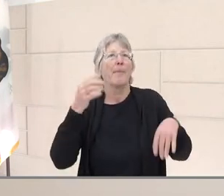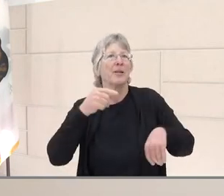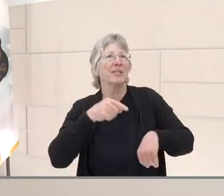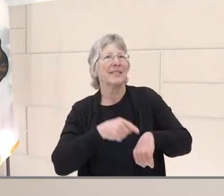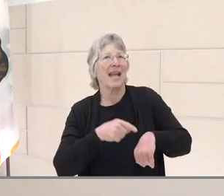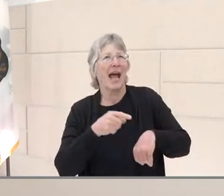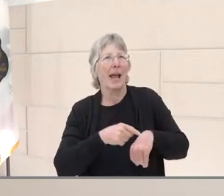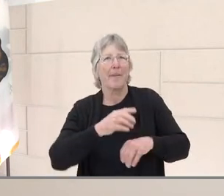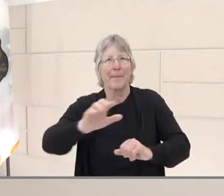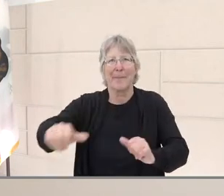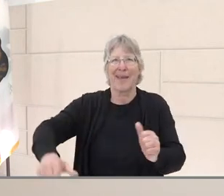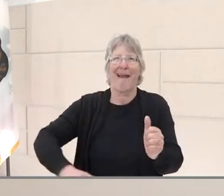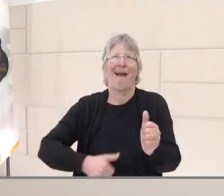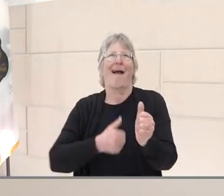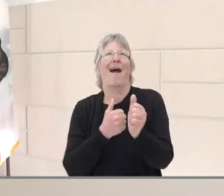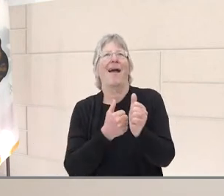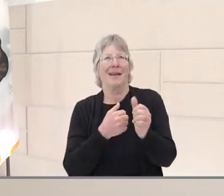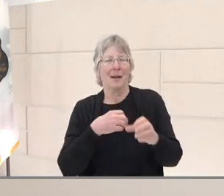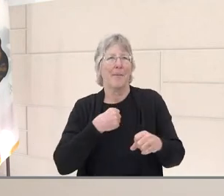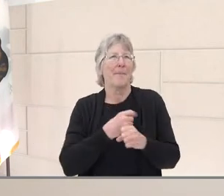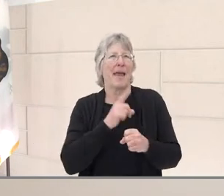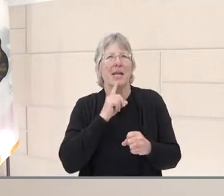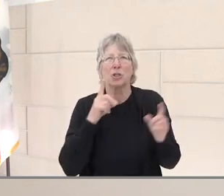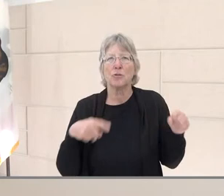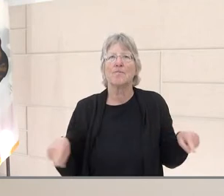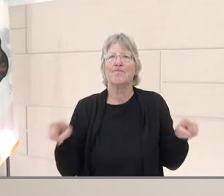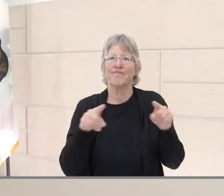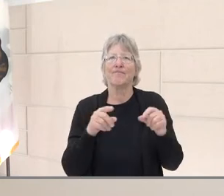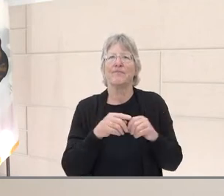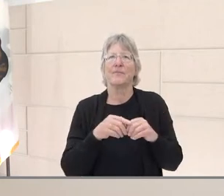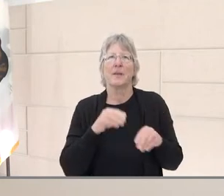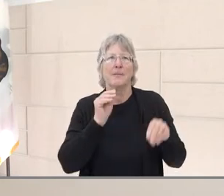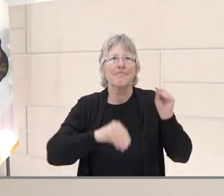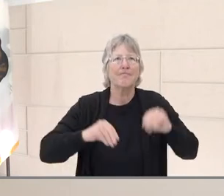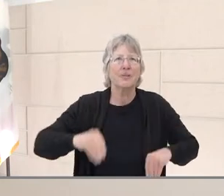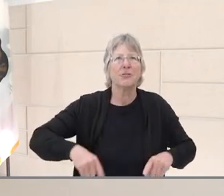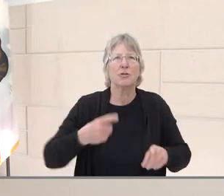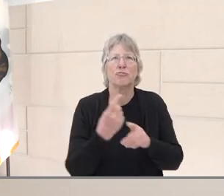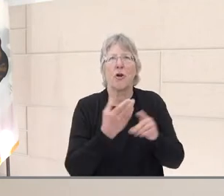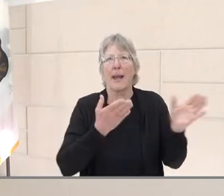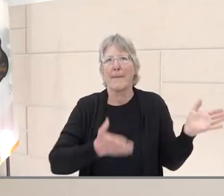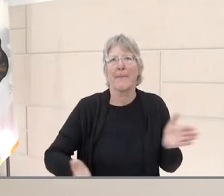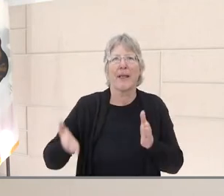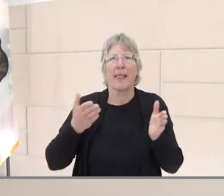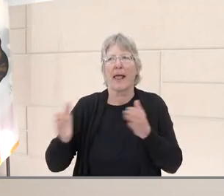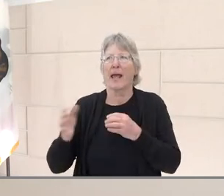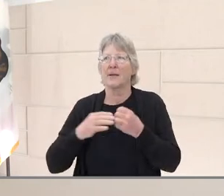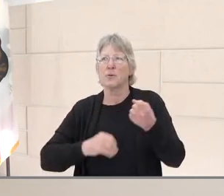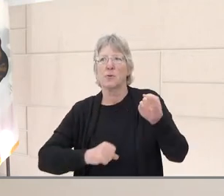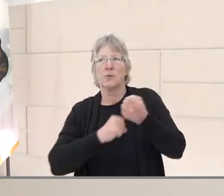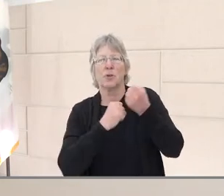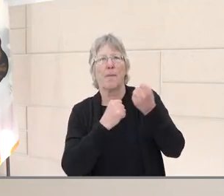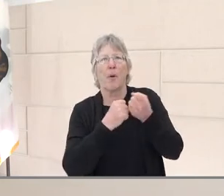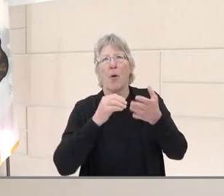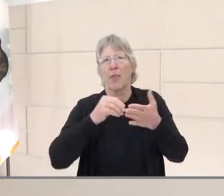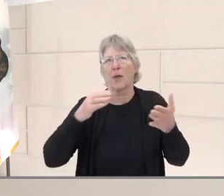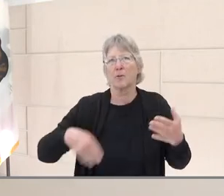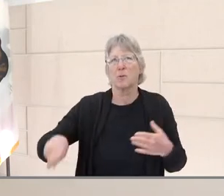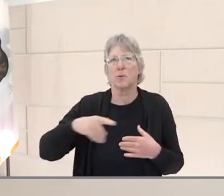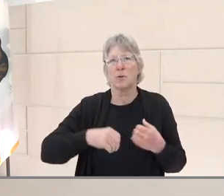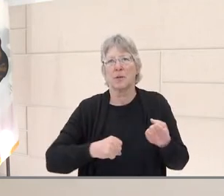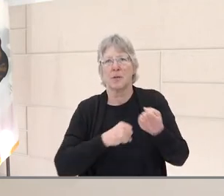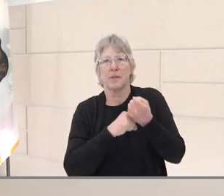យកសិស្សត្រឡប់មករៀនវិញដើម្បីធ្វើយ៉ាងណាឲ្យយើងដាក់គម្រោងការជាមួយគ្នាដើម្បីគ្រប់គ្រងទៅលើសិ